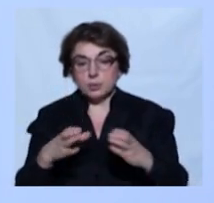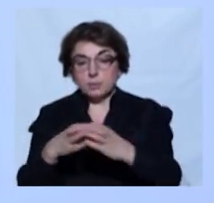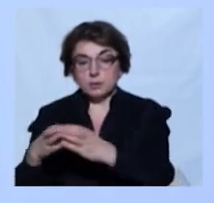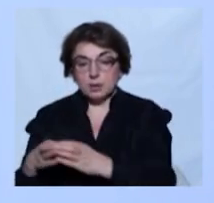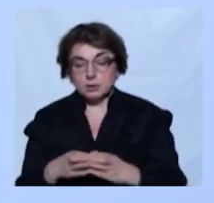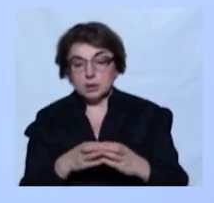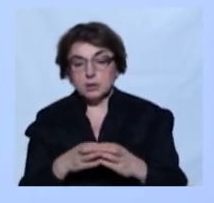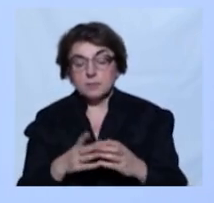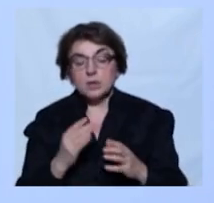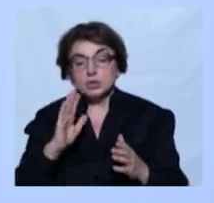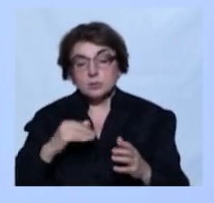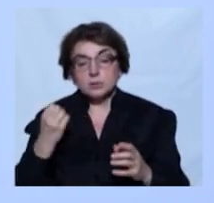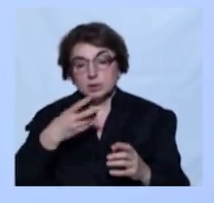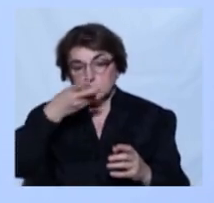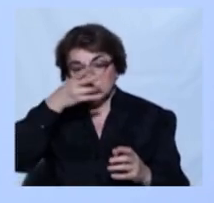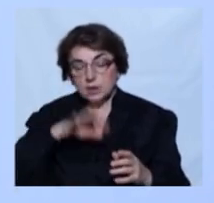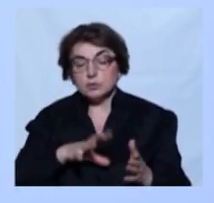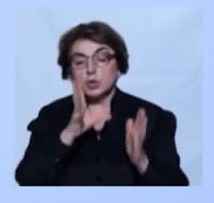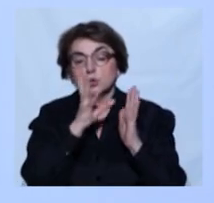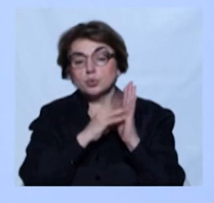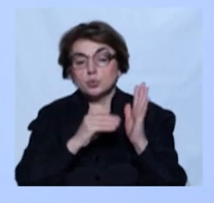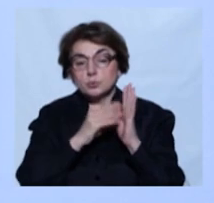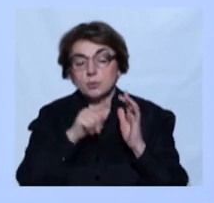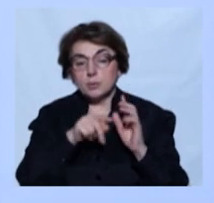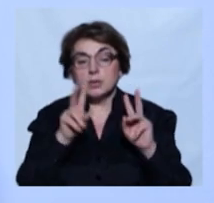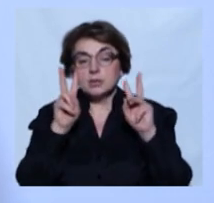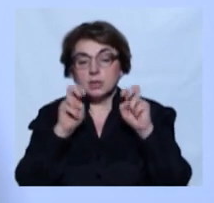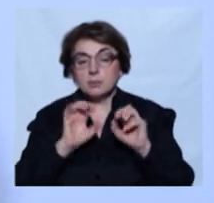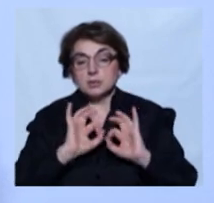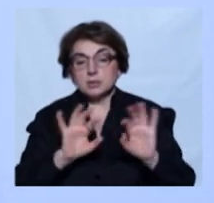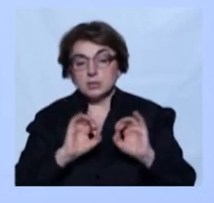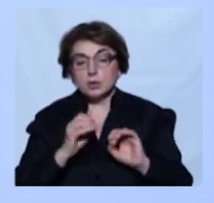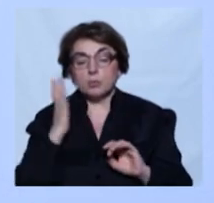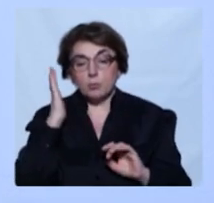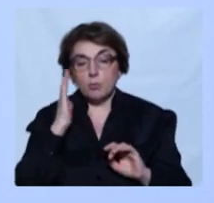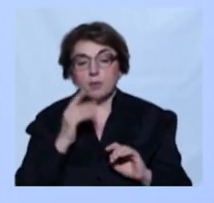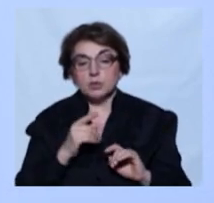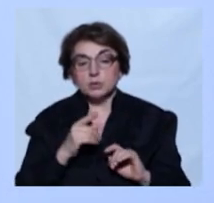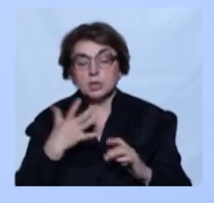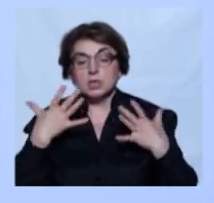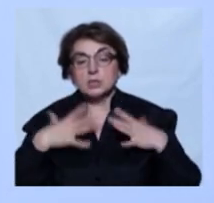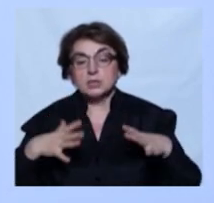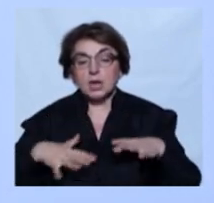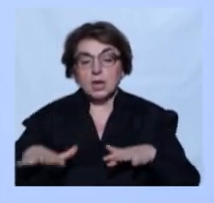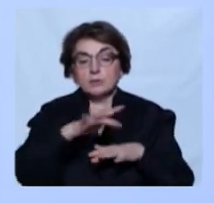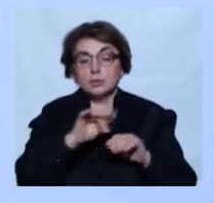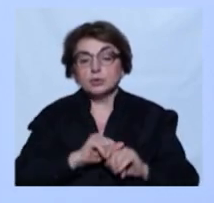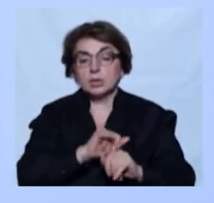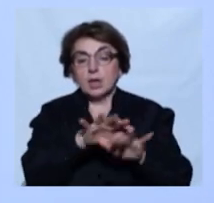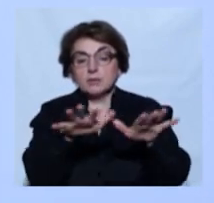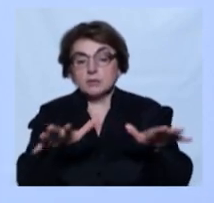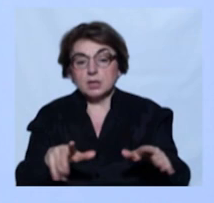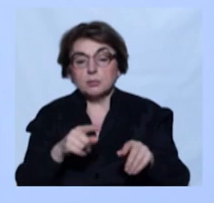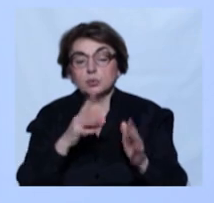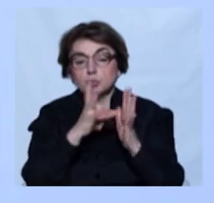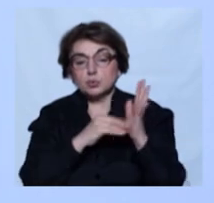შემდეგ გაკვეთილზე კიდევ დაგვრჩა ძუძუმწოვრების თემაზე სასაუბრო. ჩვენ ვისაუბრეთ საქართველოში გავრცელებულ